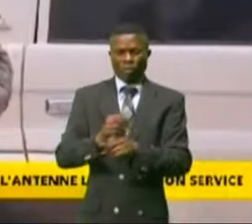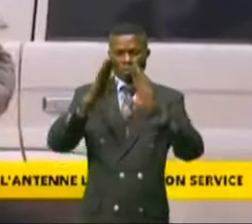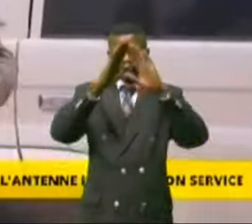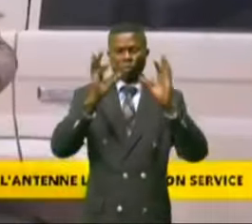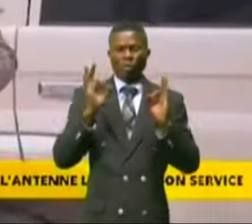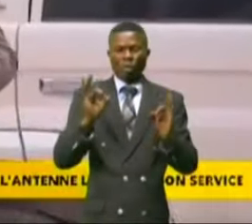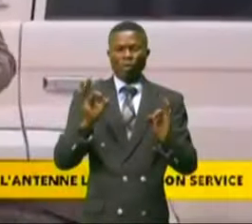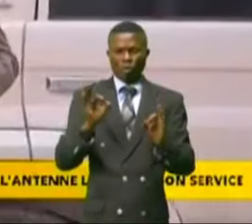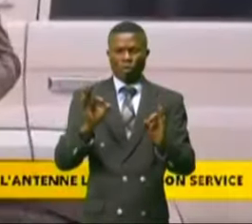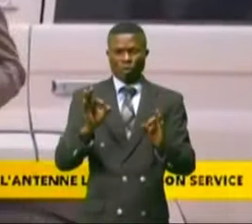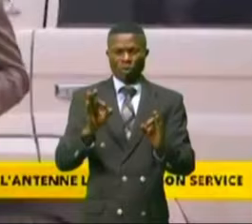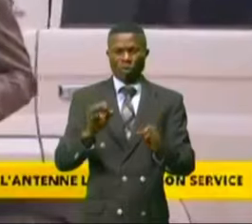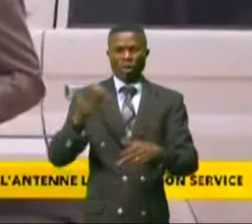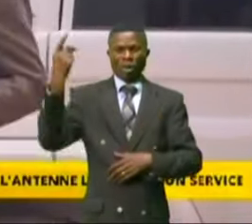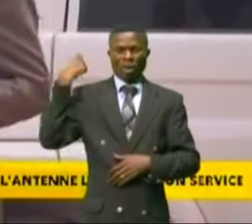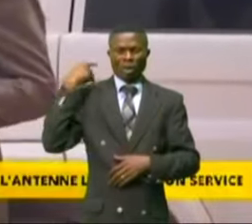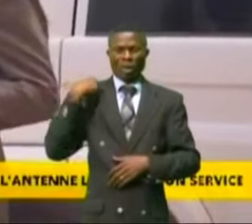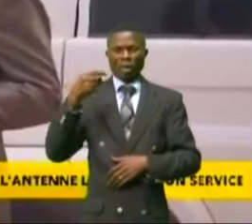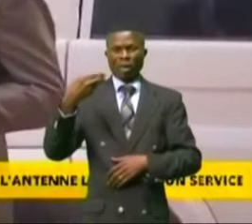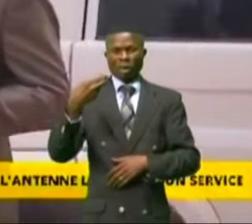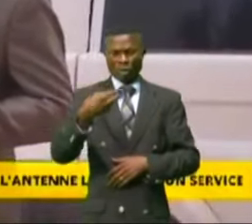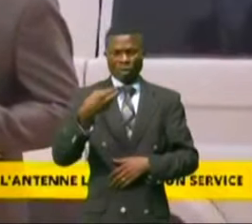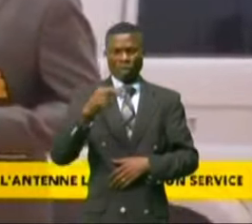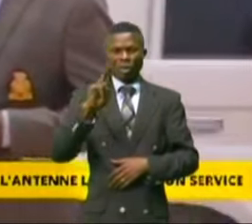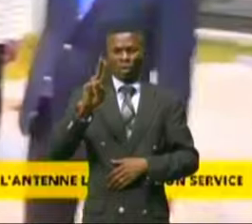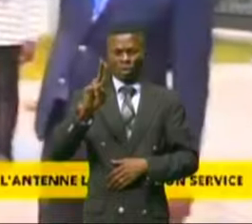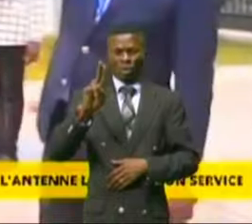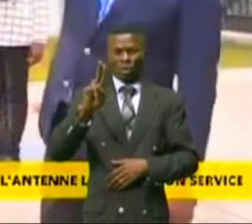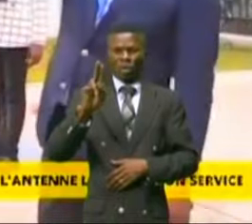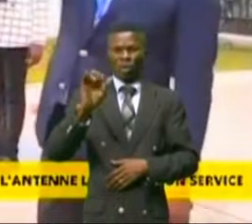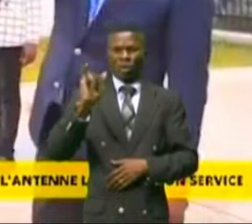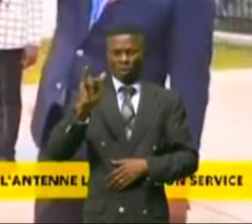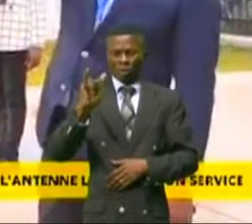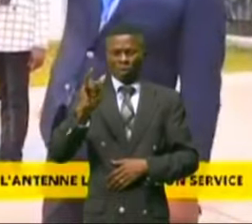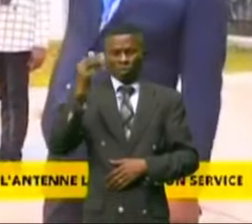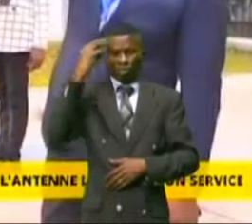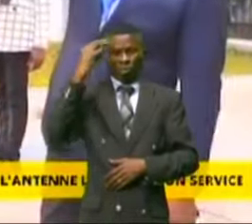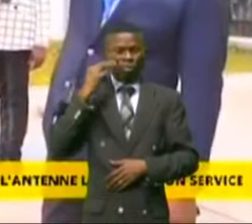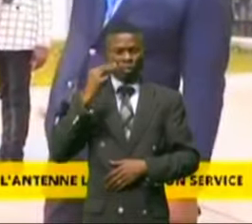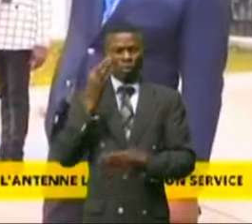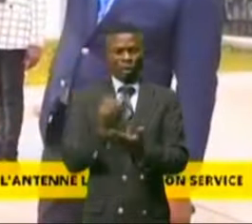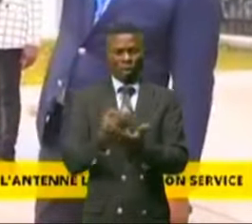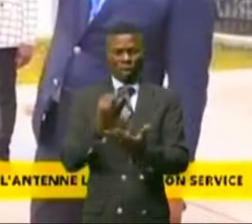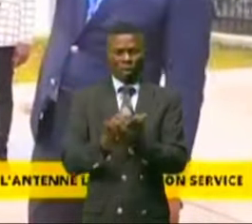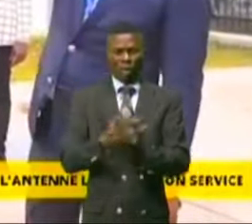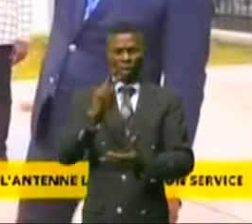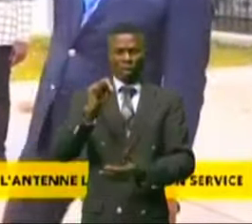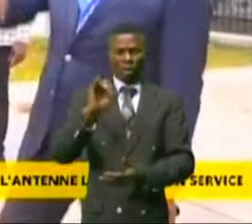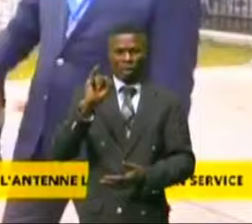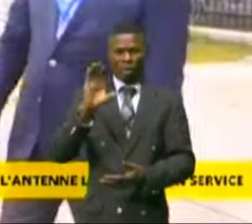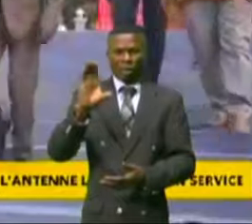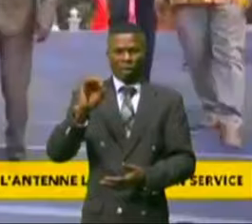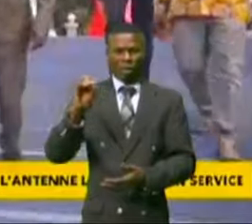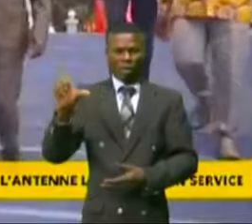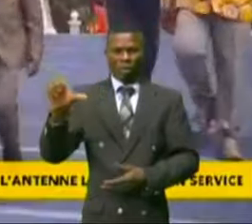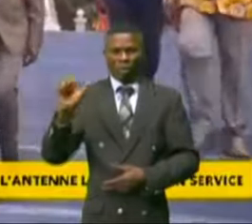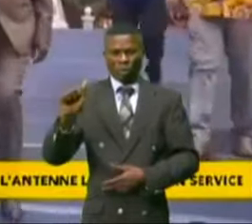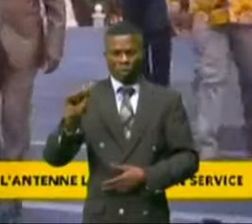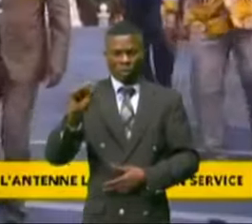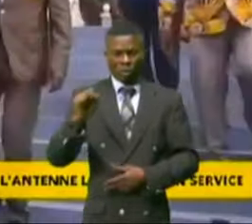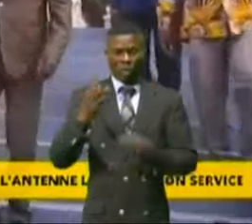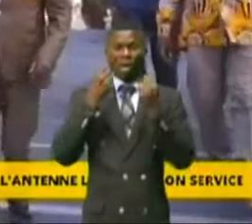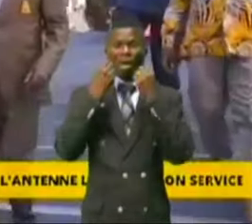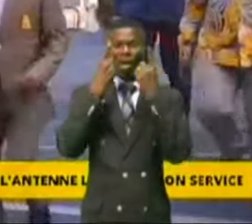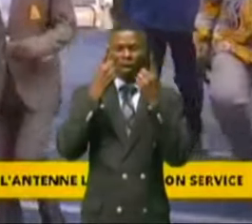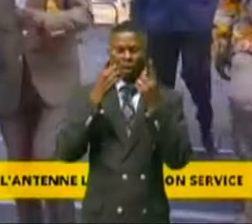bâtisse. L'honorable Guy Kabombo Mwadianvita, qu'accompagne le ministre des Finances Nicolas Kazadi, a été émerveillé